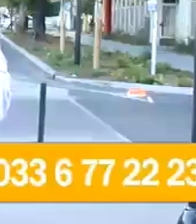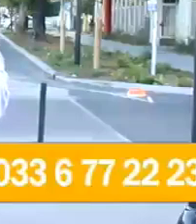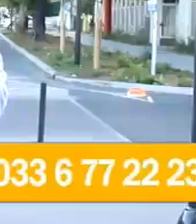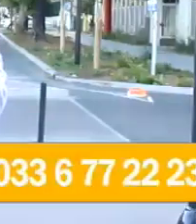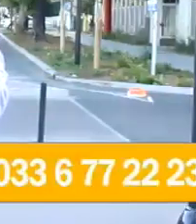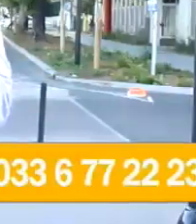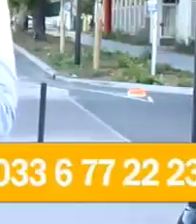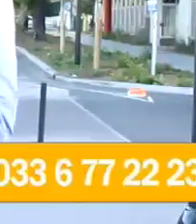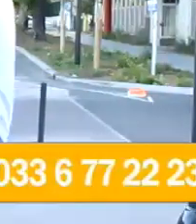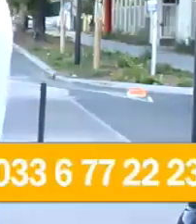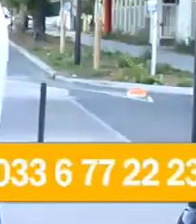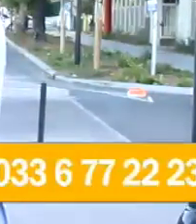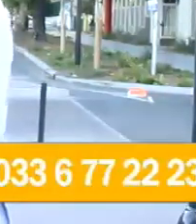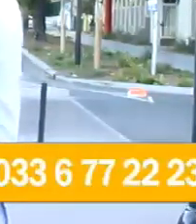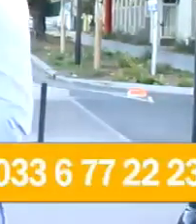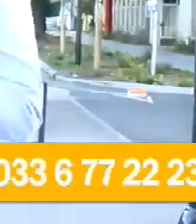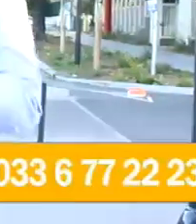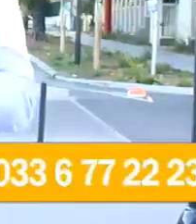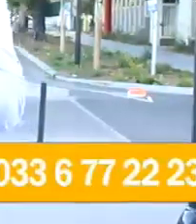Adi Loba TV, aïe!